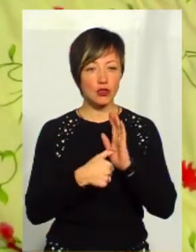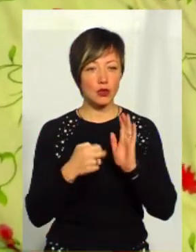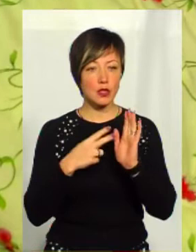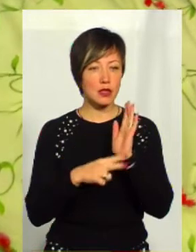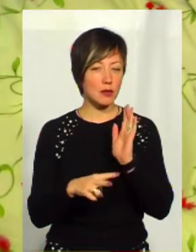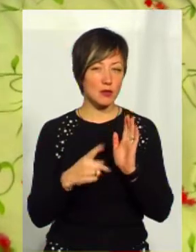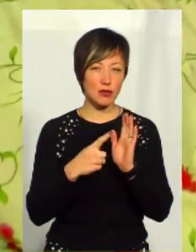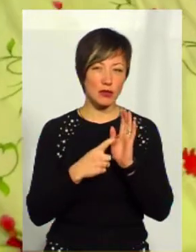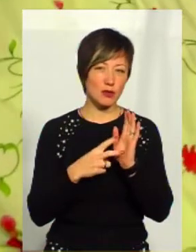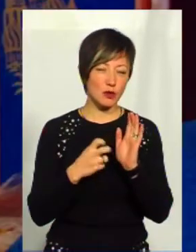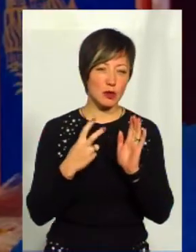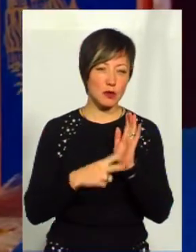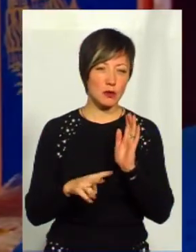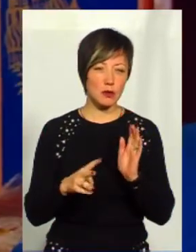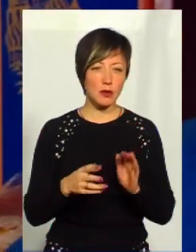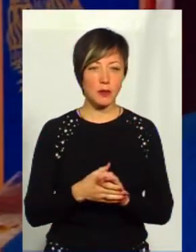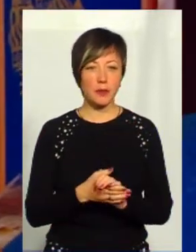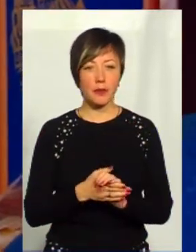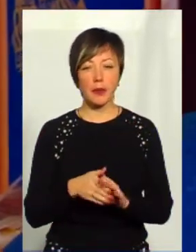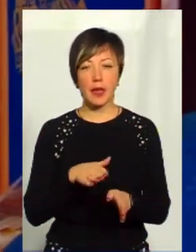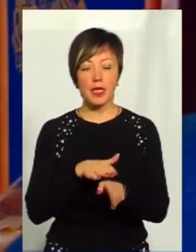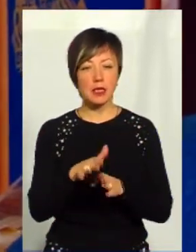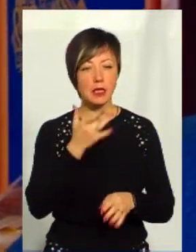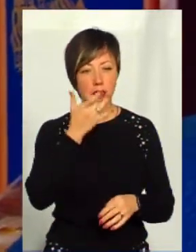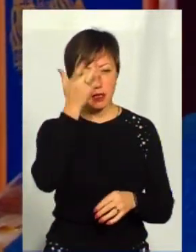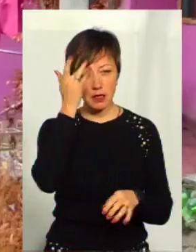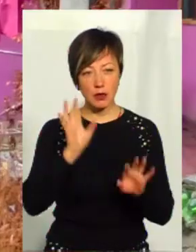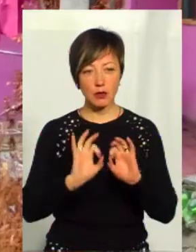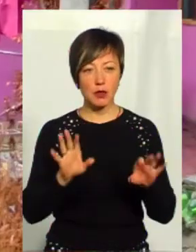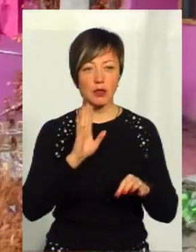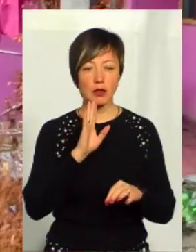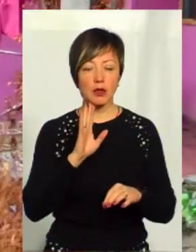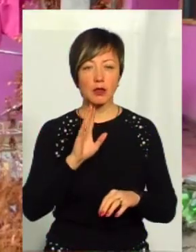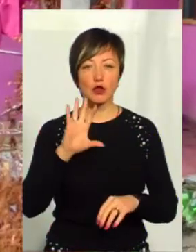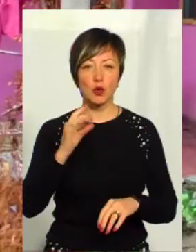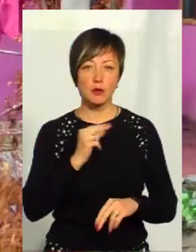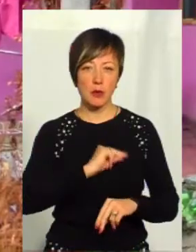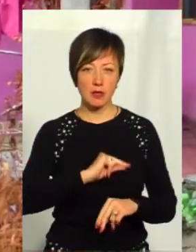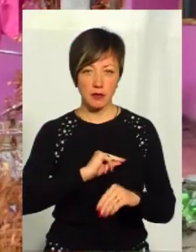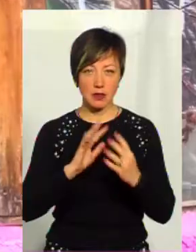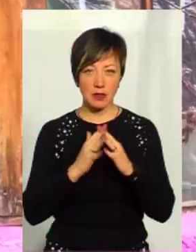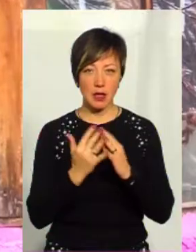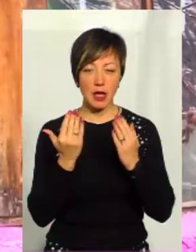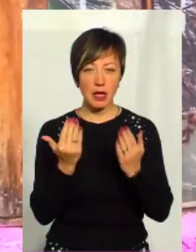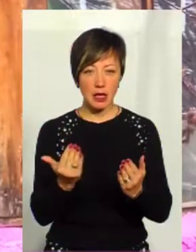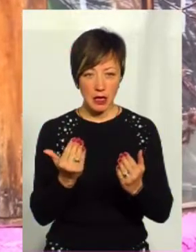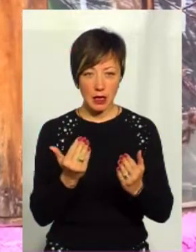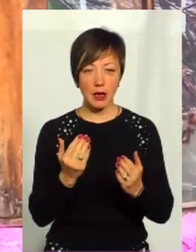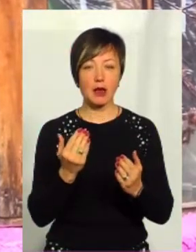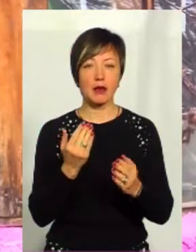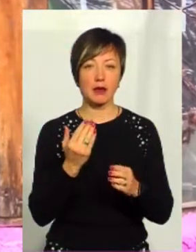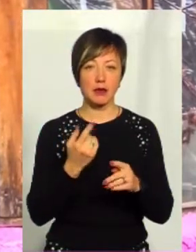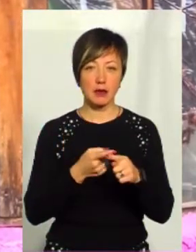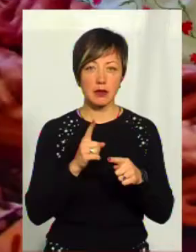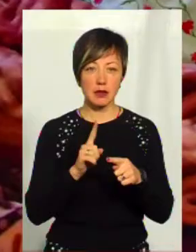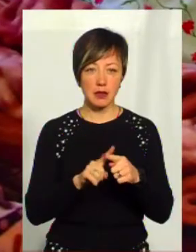13670 чи 770, не пам'ятаю. Ціле літо, розповідає Наталя Латюк, соціальний працівник села Чернелівка. Її підопічний Борис Сніцер